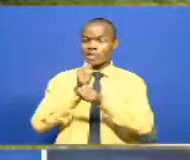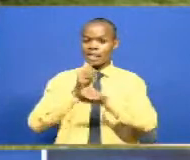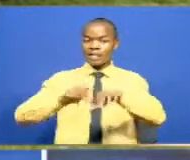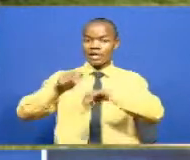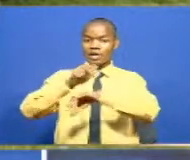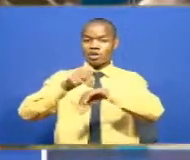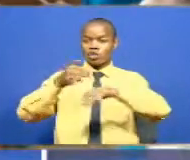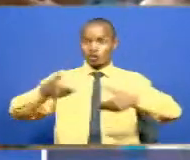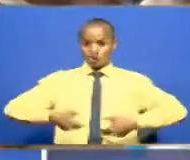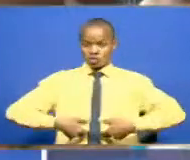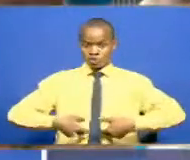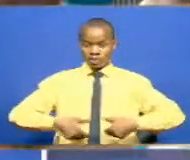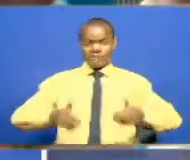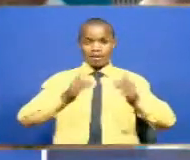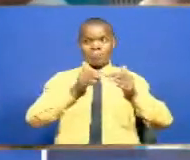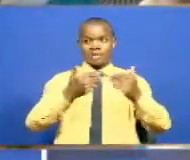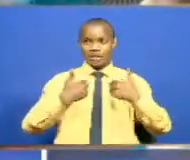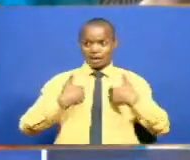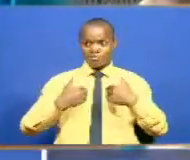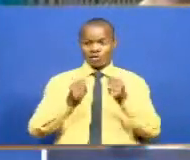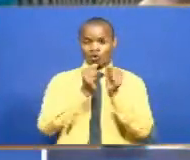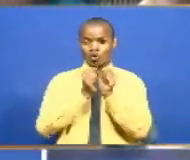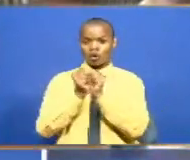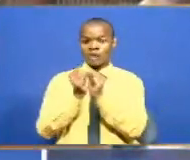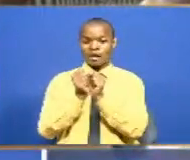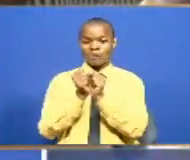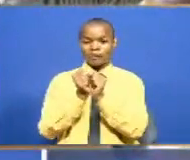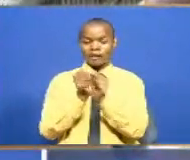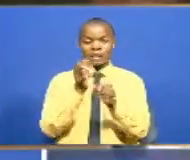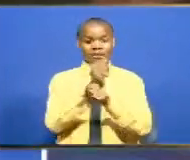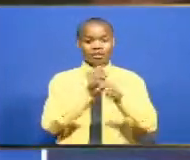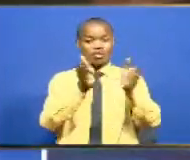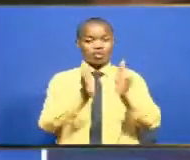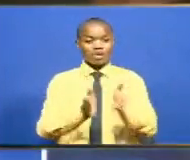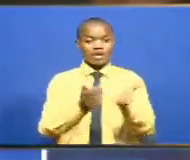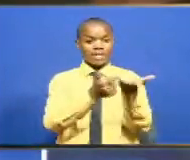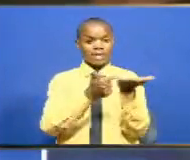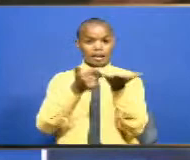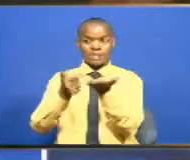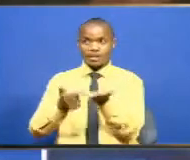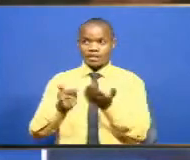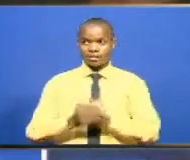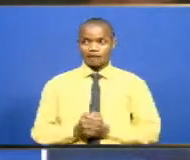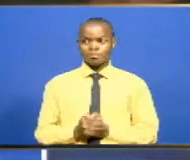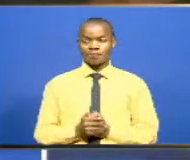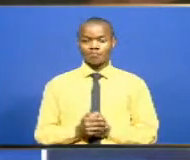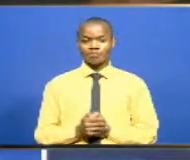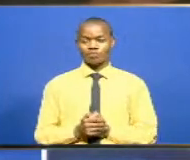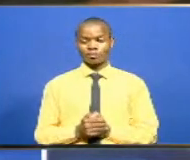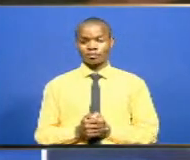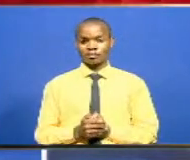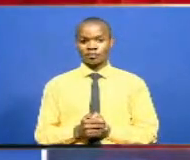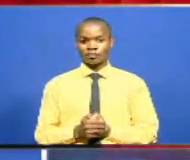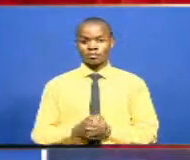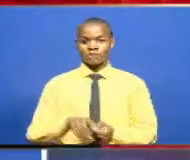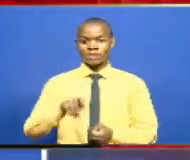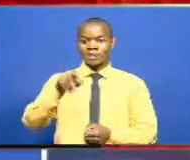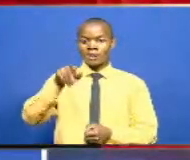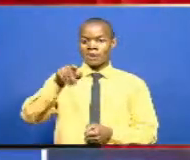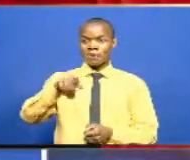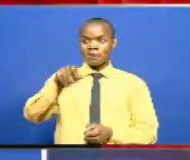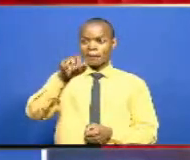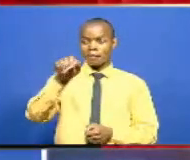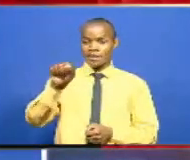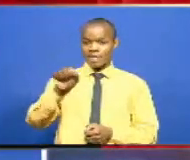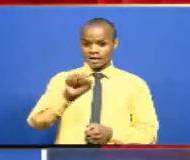Vijana kuandaa mkutano wa wadau kujadili athari za magonjwa hayo kwa vijana. Katibu wa Wizara ya Teknolojia ya